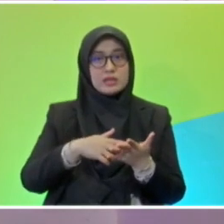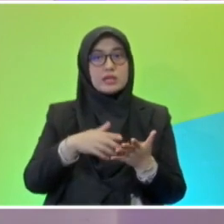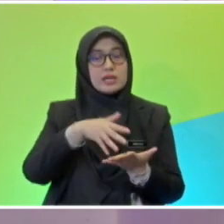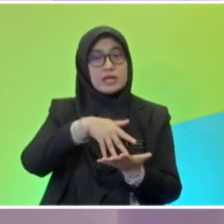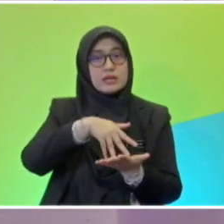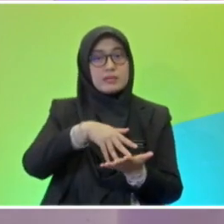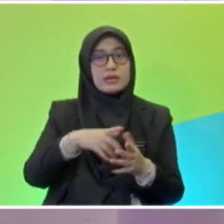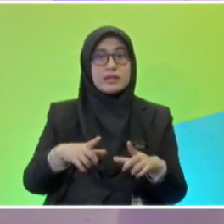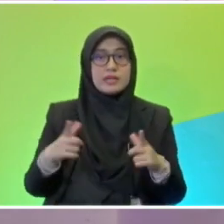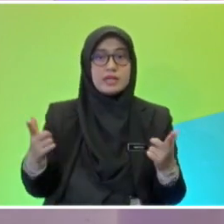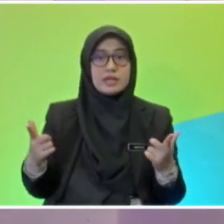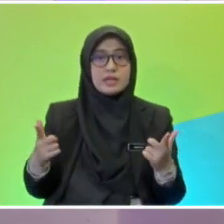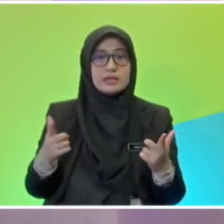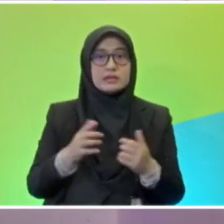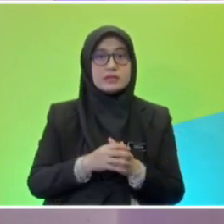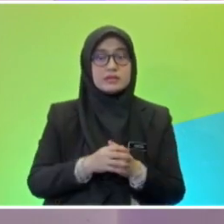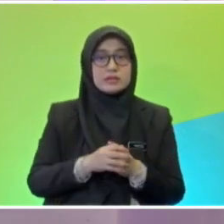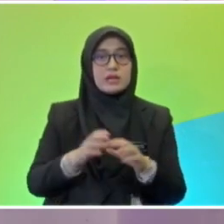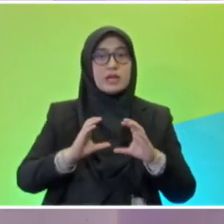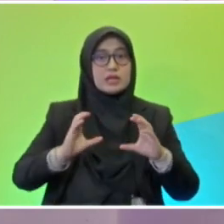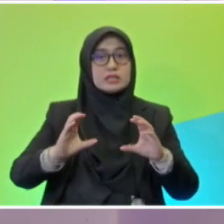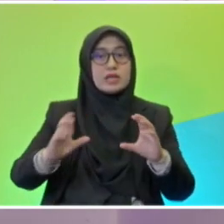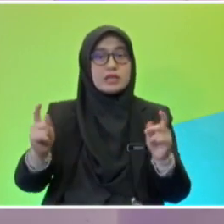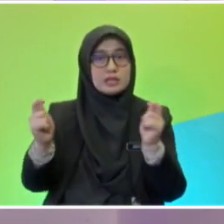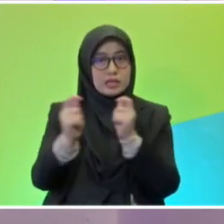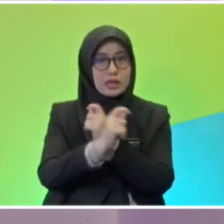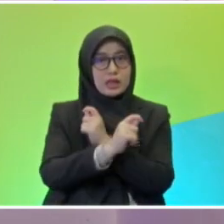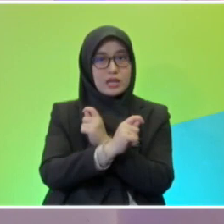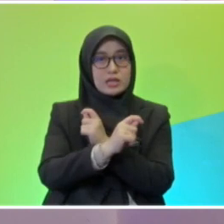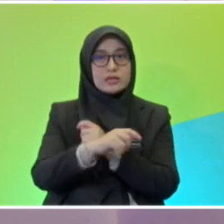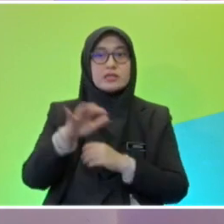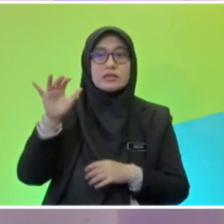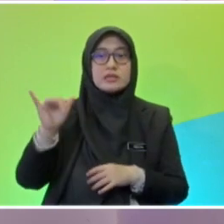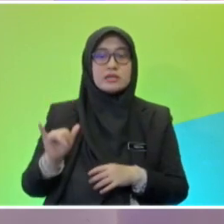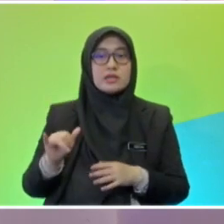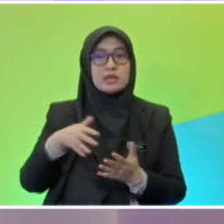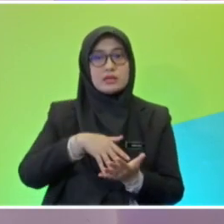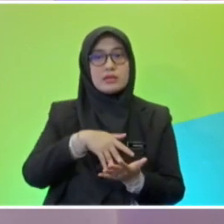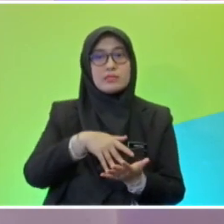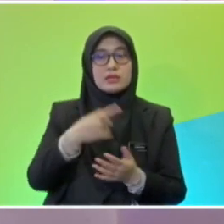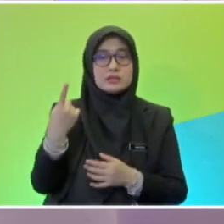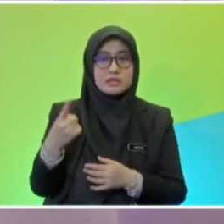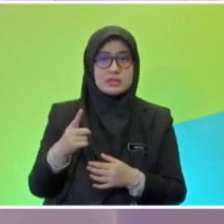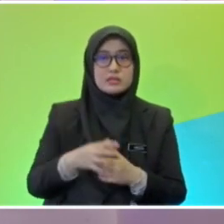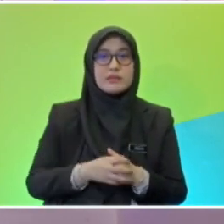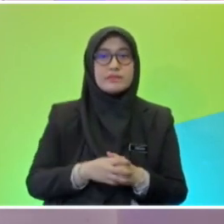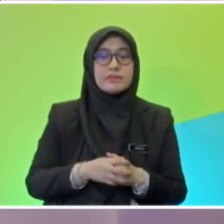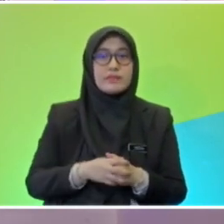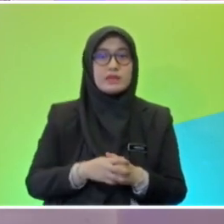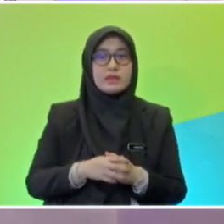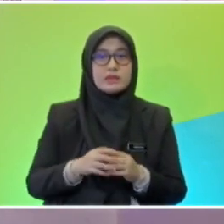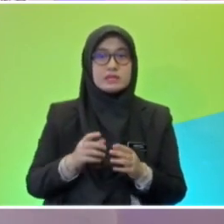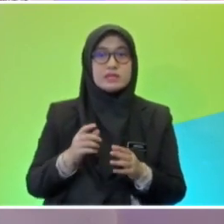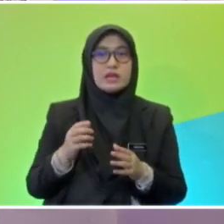strategi yang lebih berbahaya dengan Kekuatan tentrum sejati modem kemudian mereka berjaya memecah belahkan paketan-pakatan yang telah